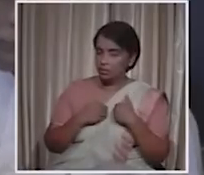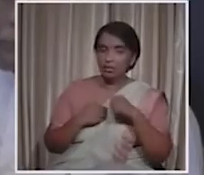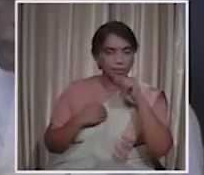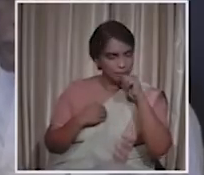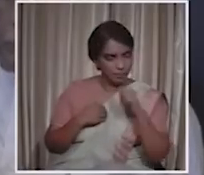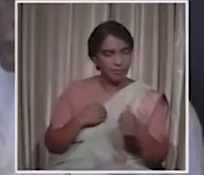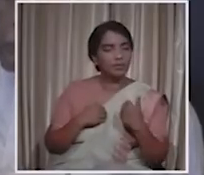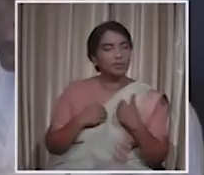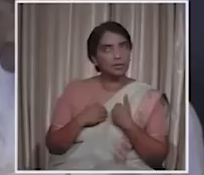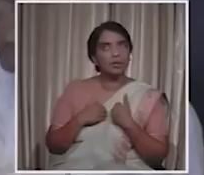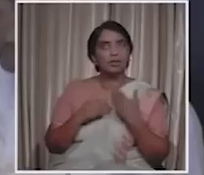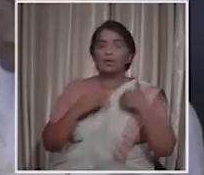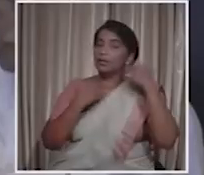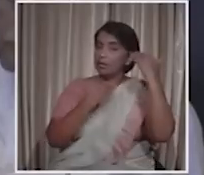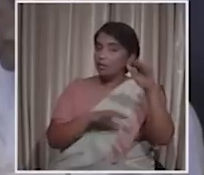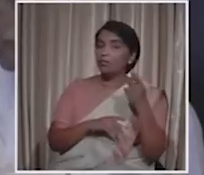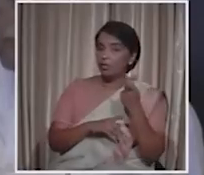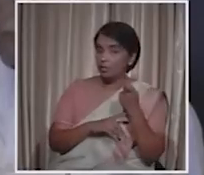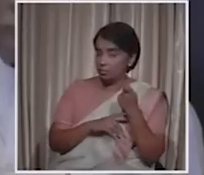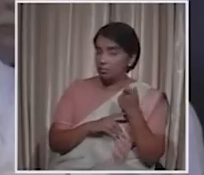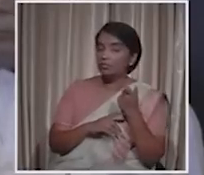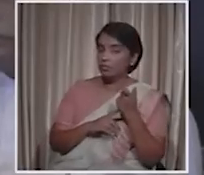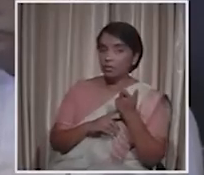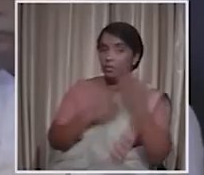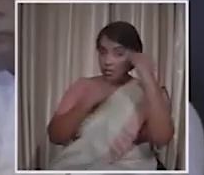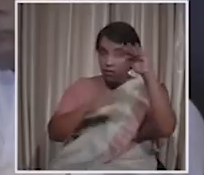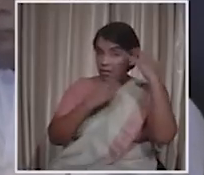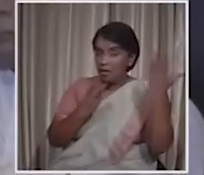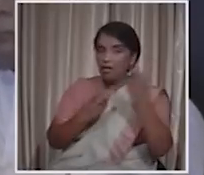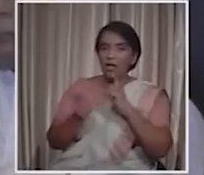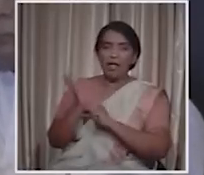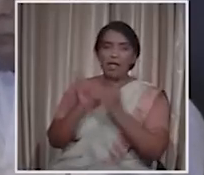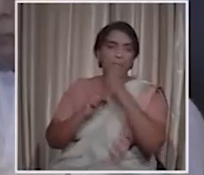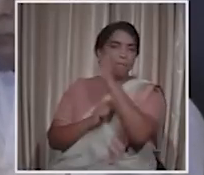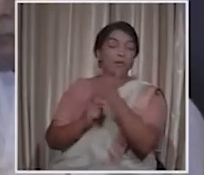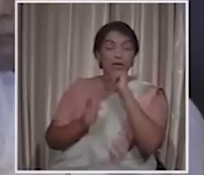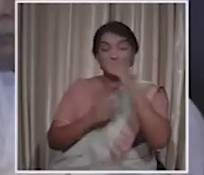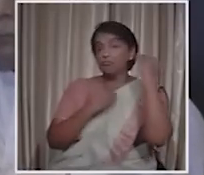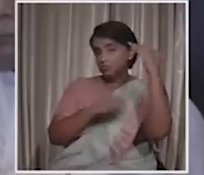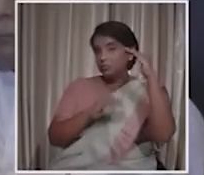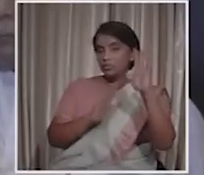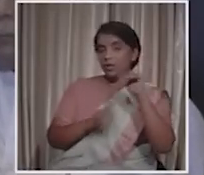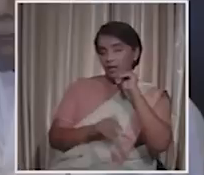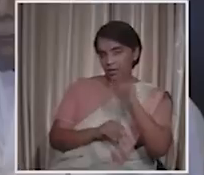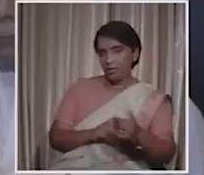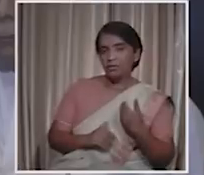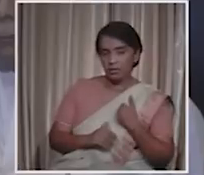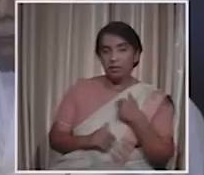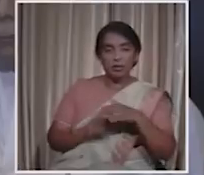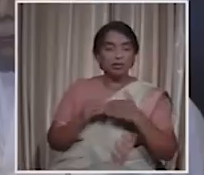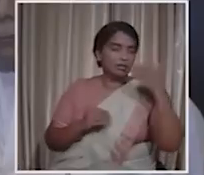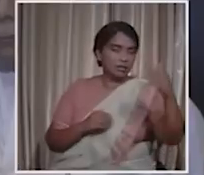වශයෙන්ම අපනයන ආර්ථිකයක් වෙන්නේ නැත්නම් මේ ණය ගෙවන්න බැරි වෙනවා. අපිට එතෙන්ට යන්න තියෙනවා. ඒකයි ඇත්ත. මේ